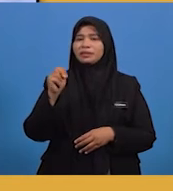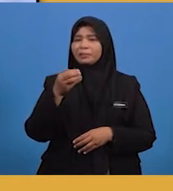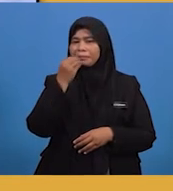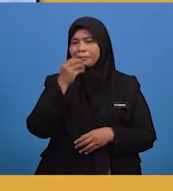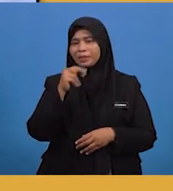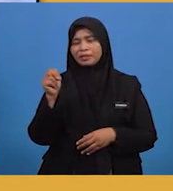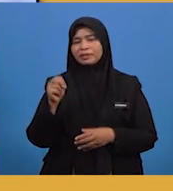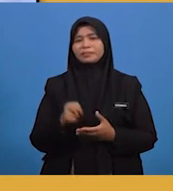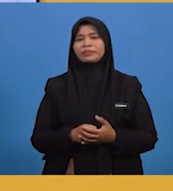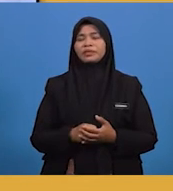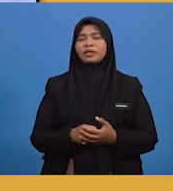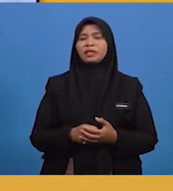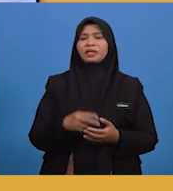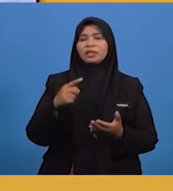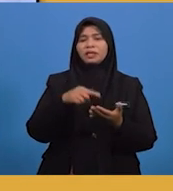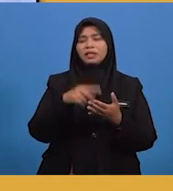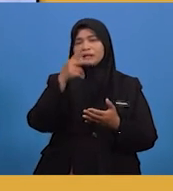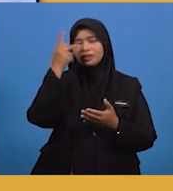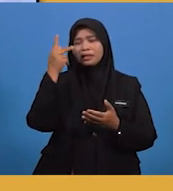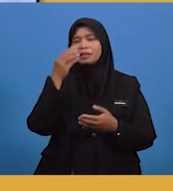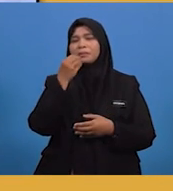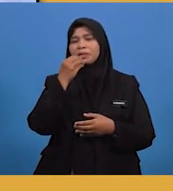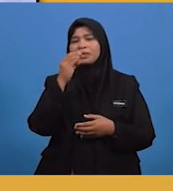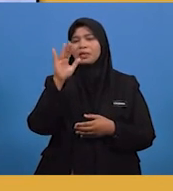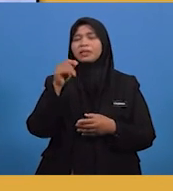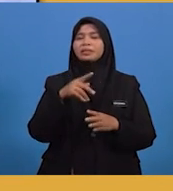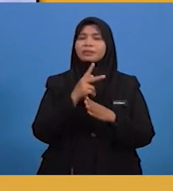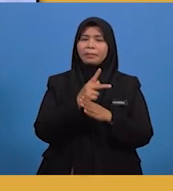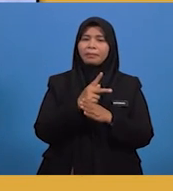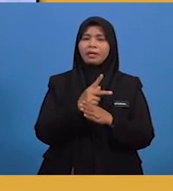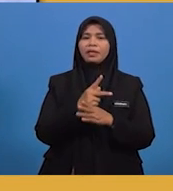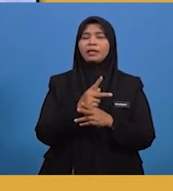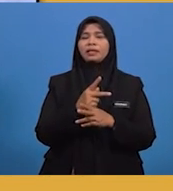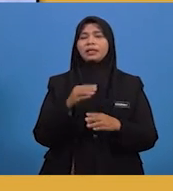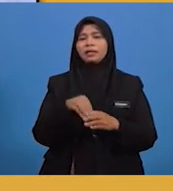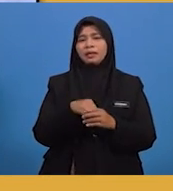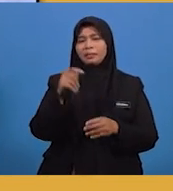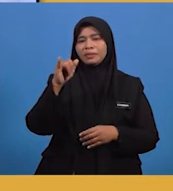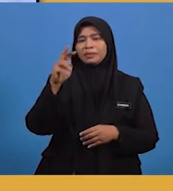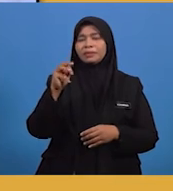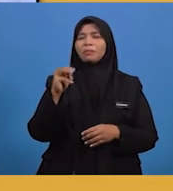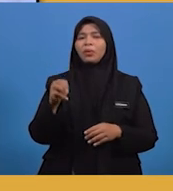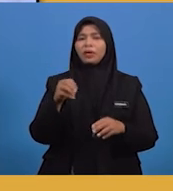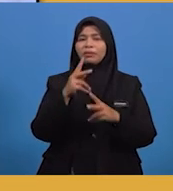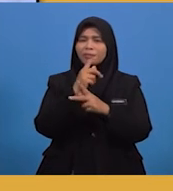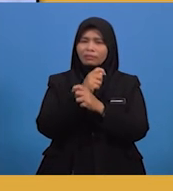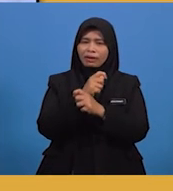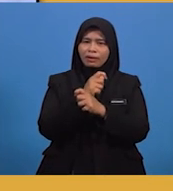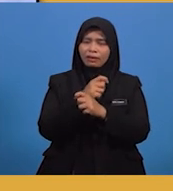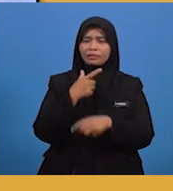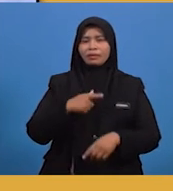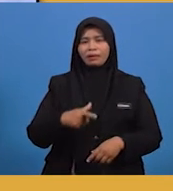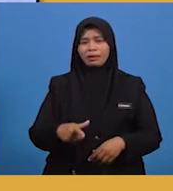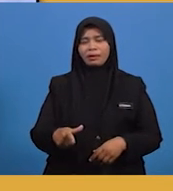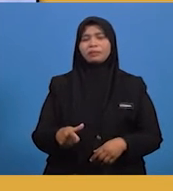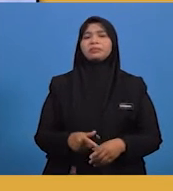kerana makanan yang ditinkan boleh bertahan lebih lama. Oleh itu, jika murid-murid membeli makanan